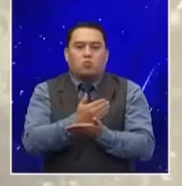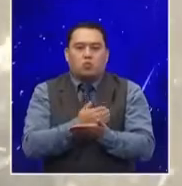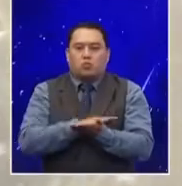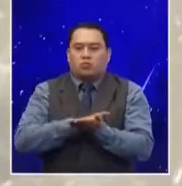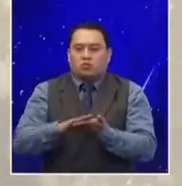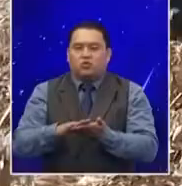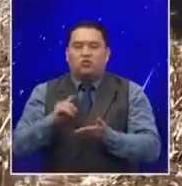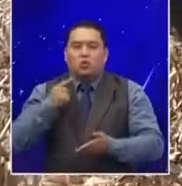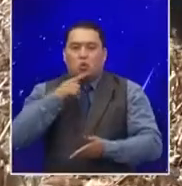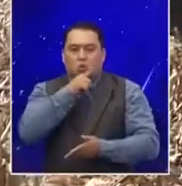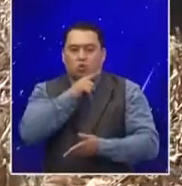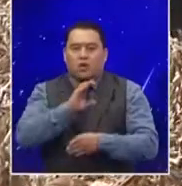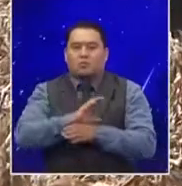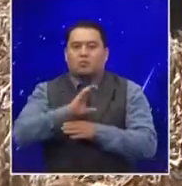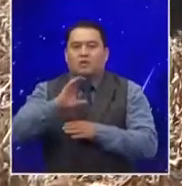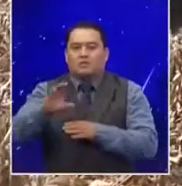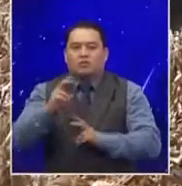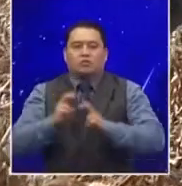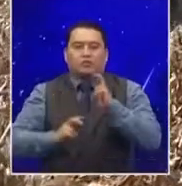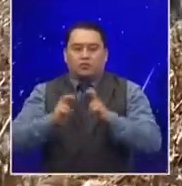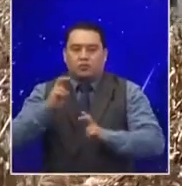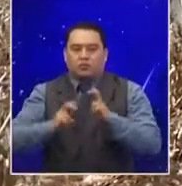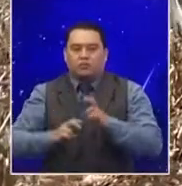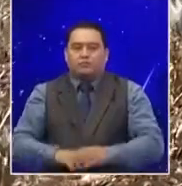чистые зерна кукурузы без початков.